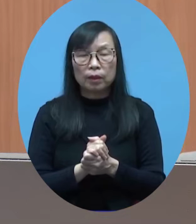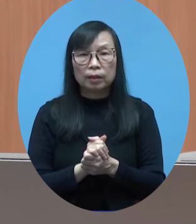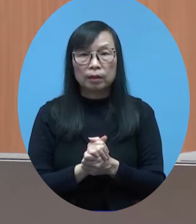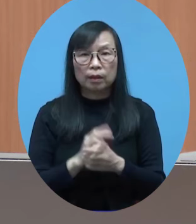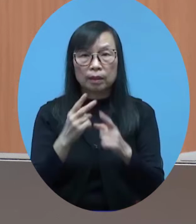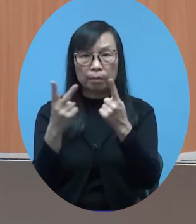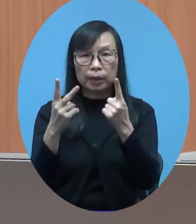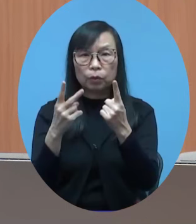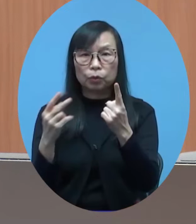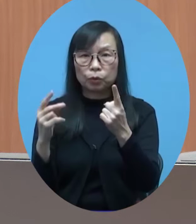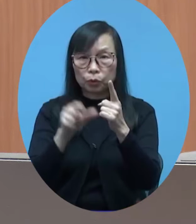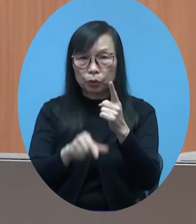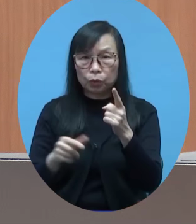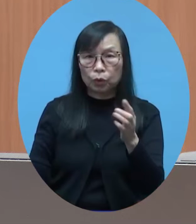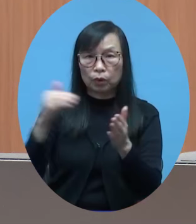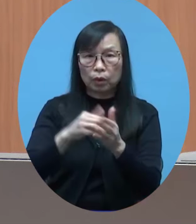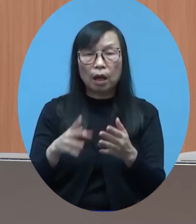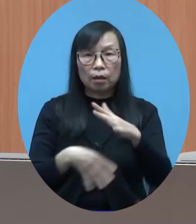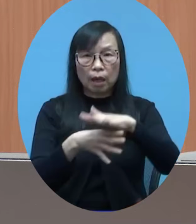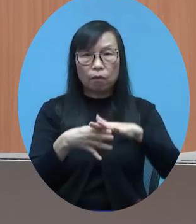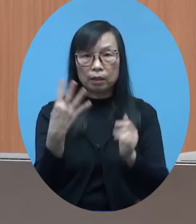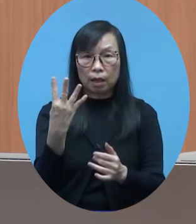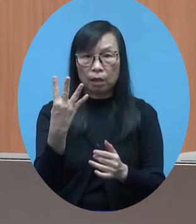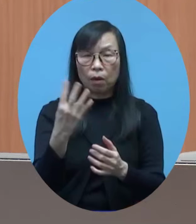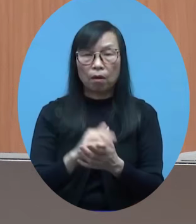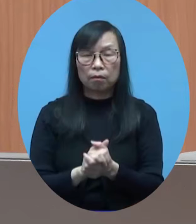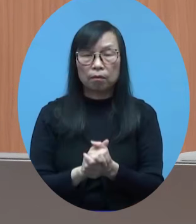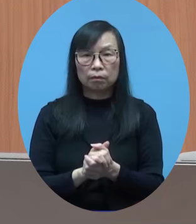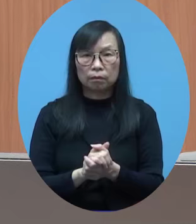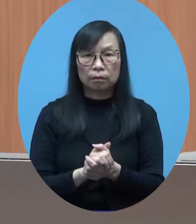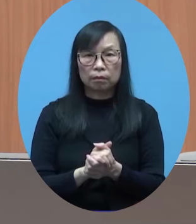12月到現在呢就是有四個單位咯，就是